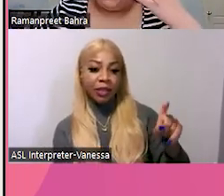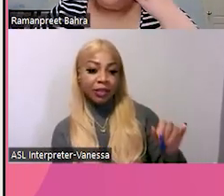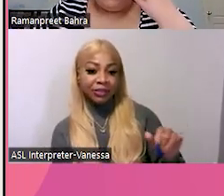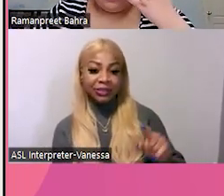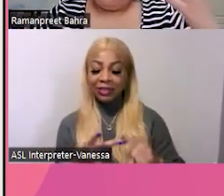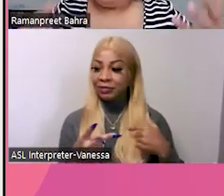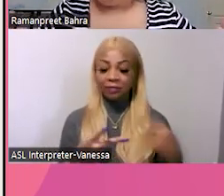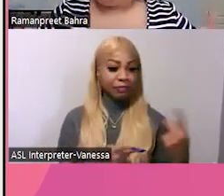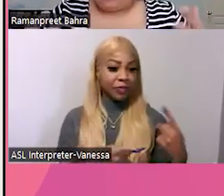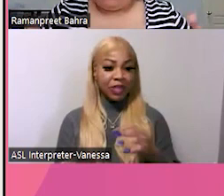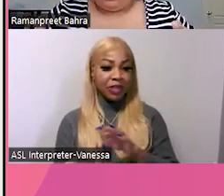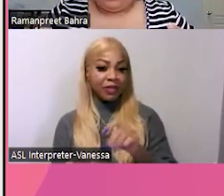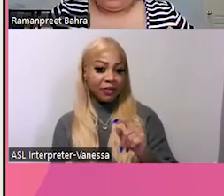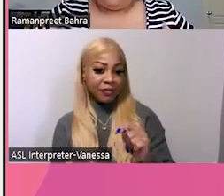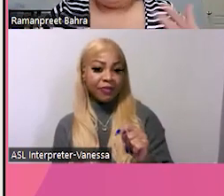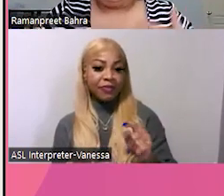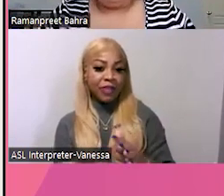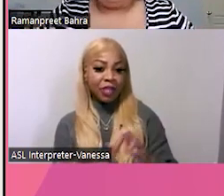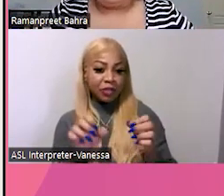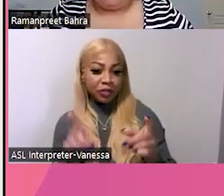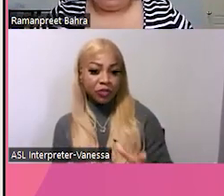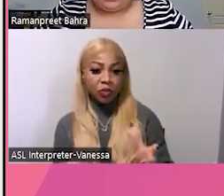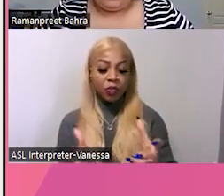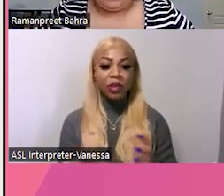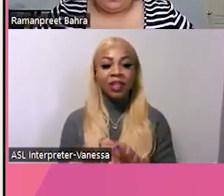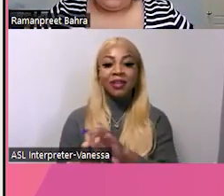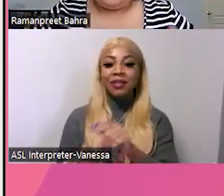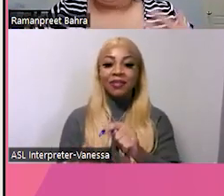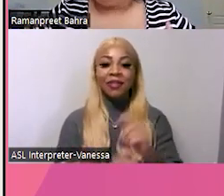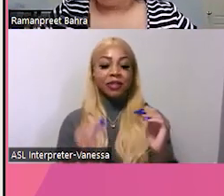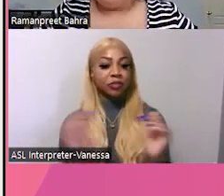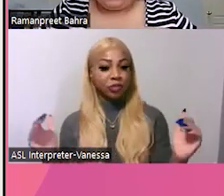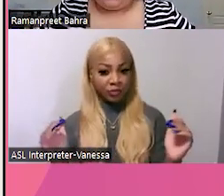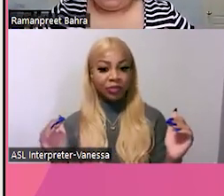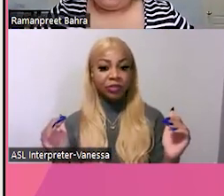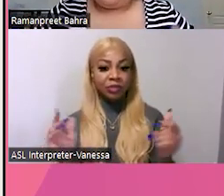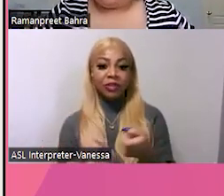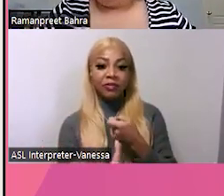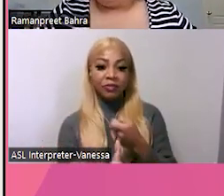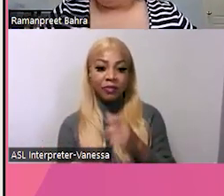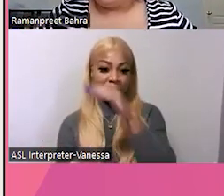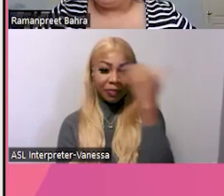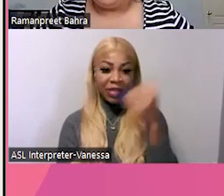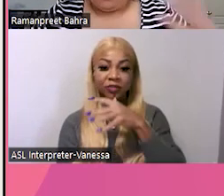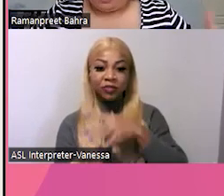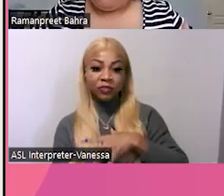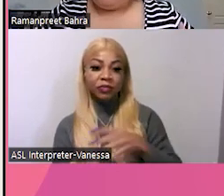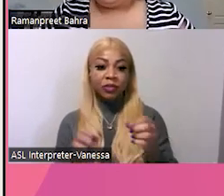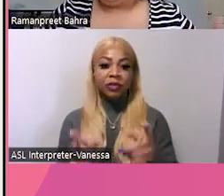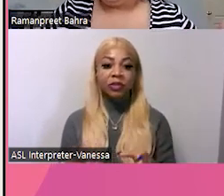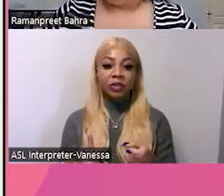situation de handicap. Kelsey et moi sommes chercheuses et nous cherchons la justice en utilisant une